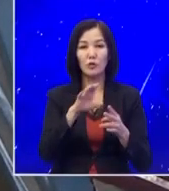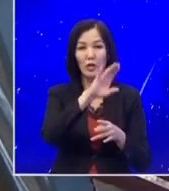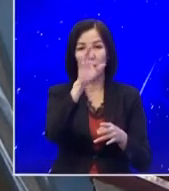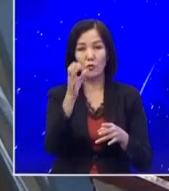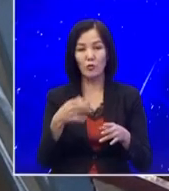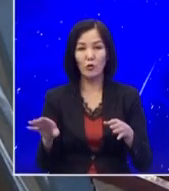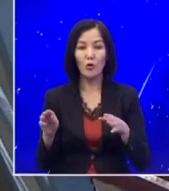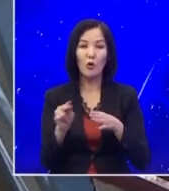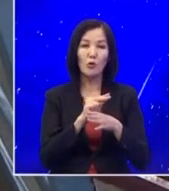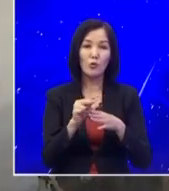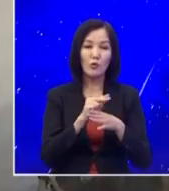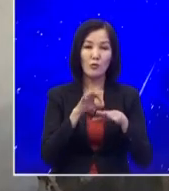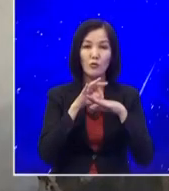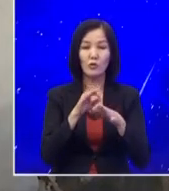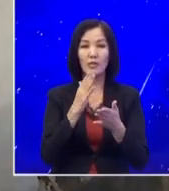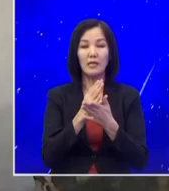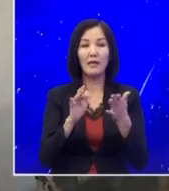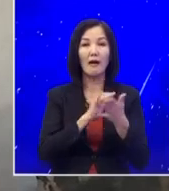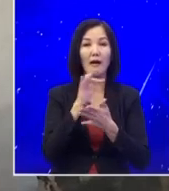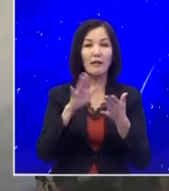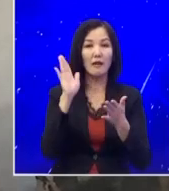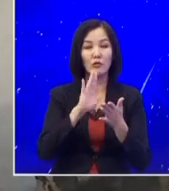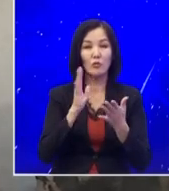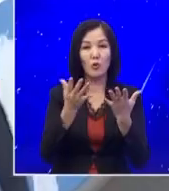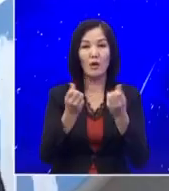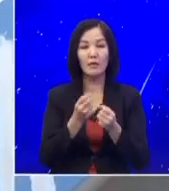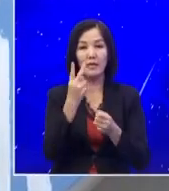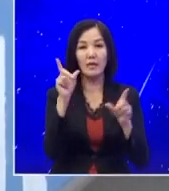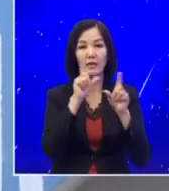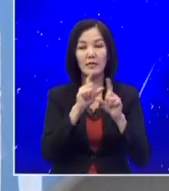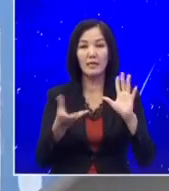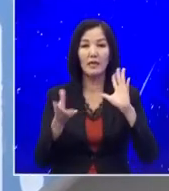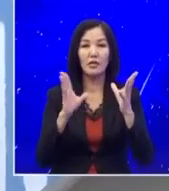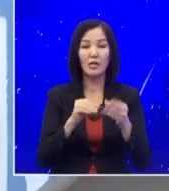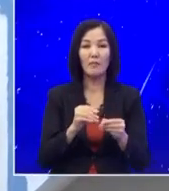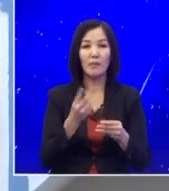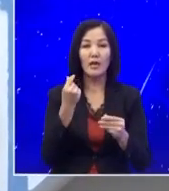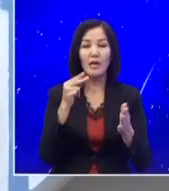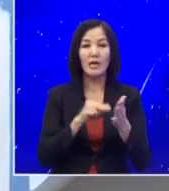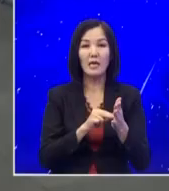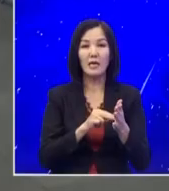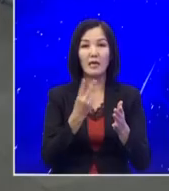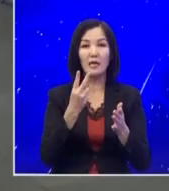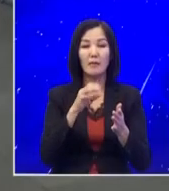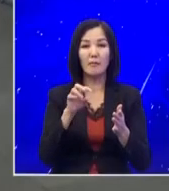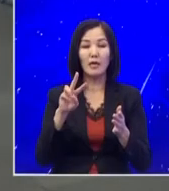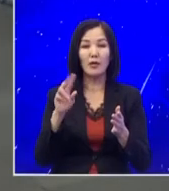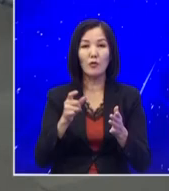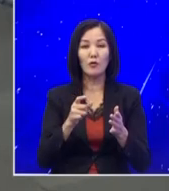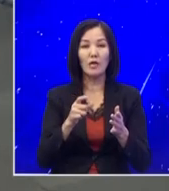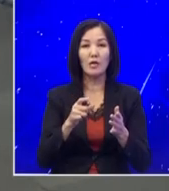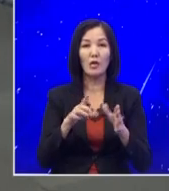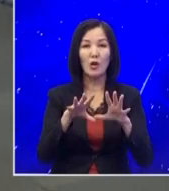күрделі жөндеу жұмыстары жүргізілді. Қаладағы су қабылдайтын екі нысанда жалпы құны 2 миллион теңгені құрайтын үш терең